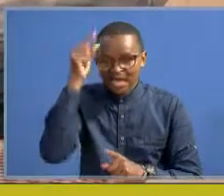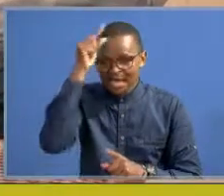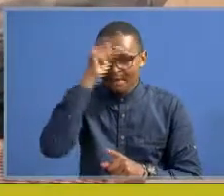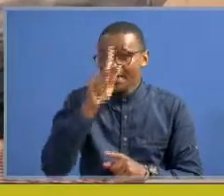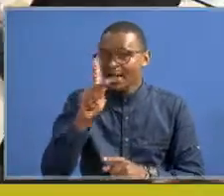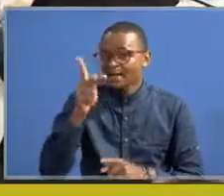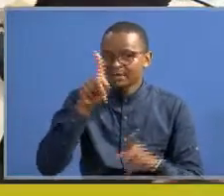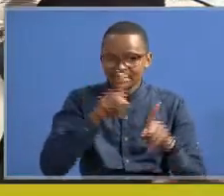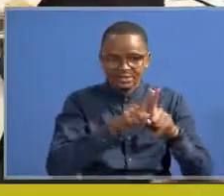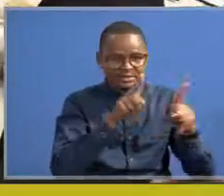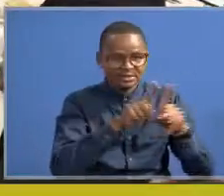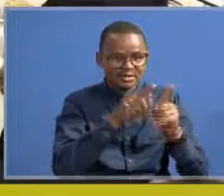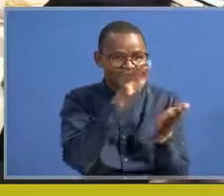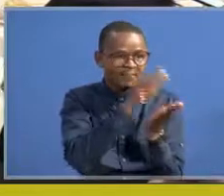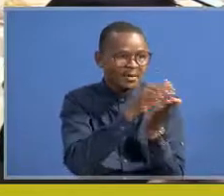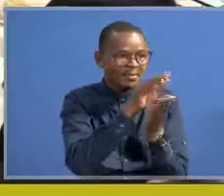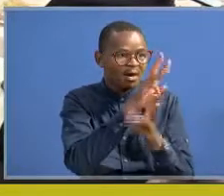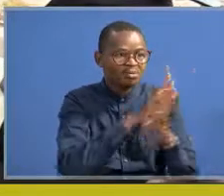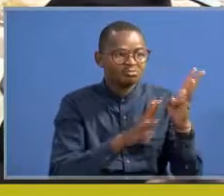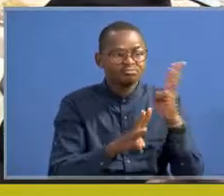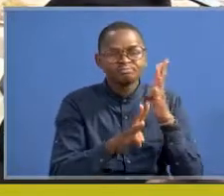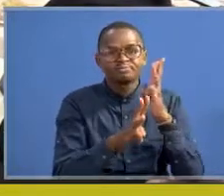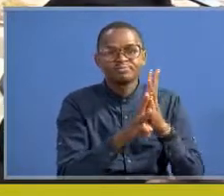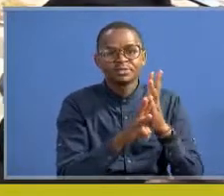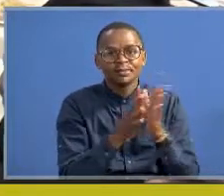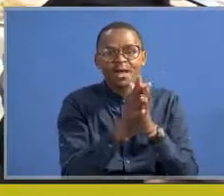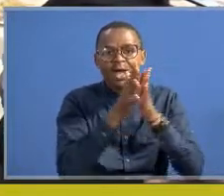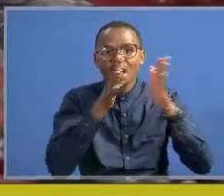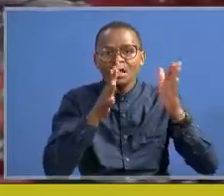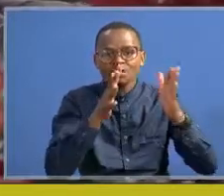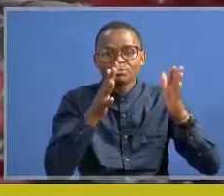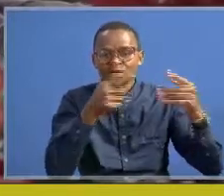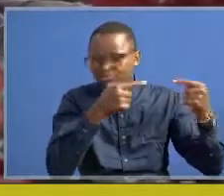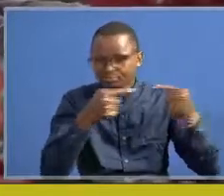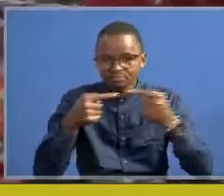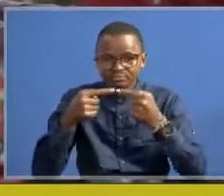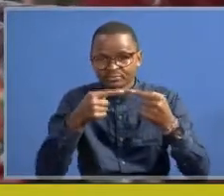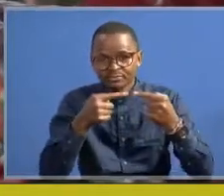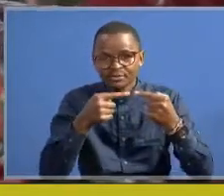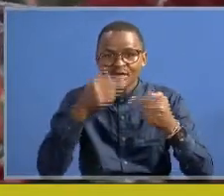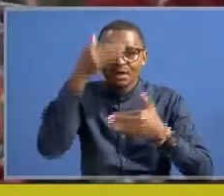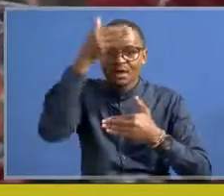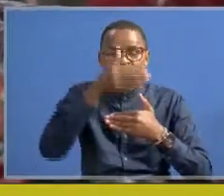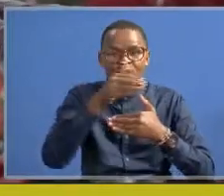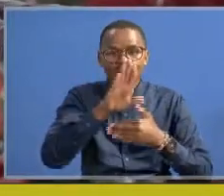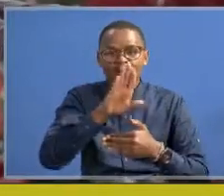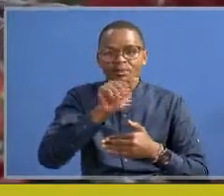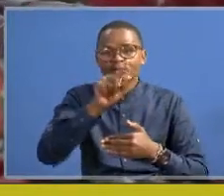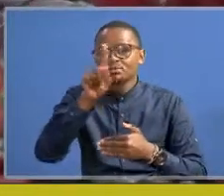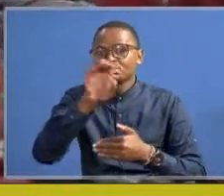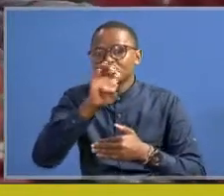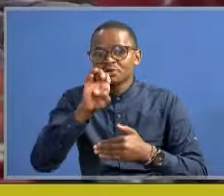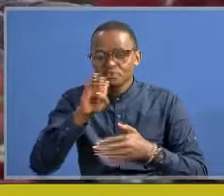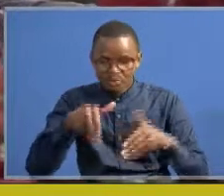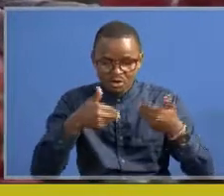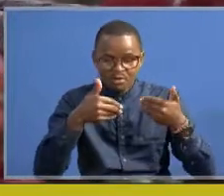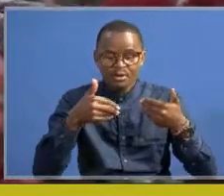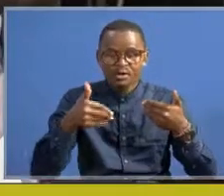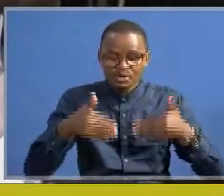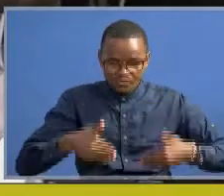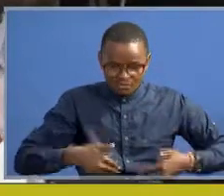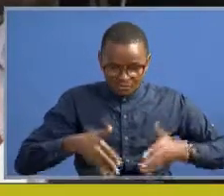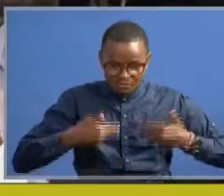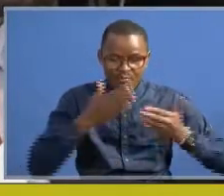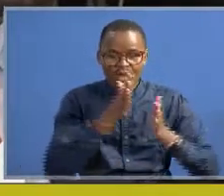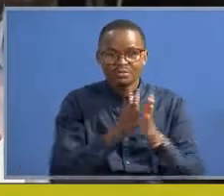serikali ya Kenya pamoja na Benki Kuu ya Dunia imezindua mashindano almaarufu Mbele na Biz ili kuwapa vijana fursa ya